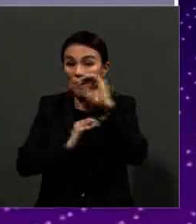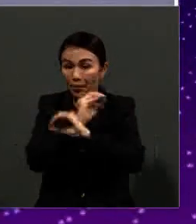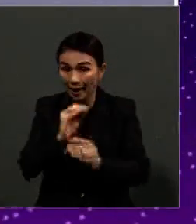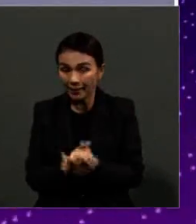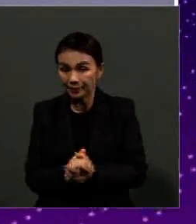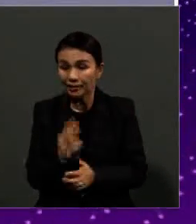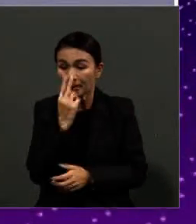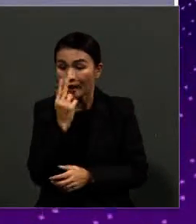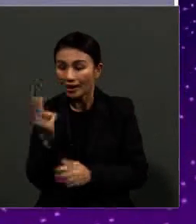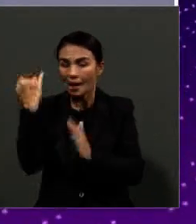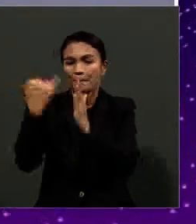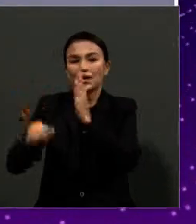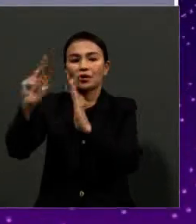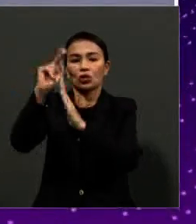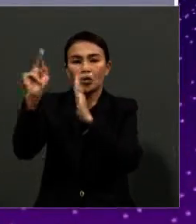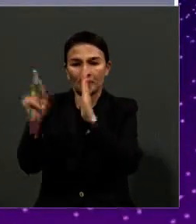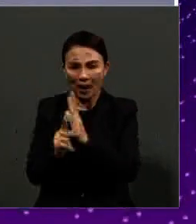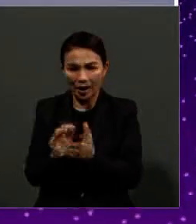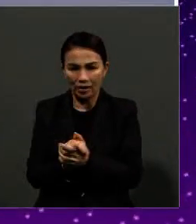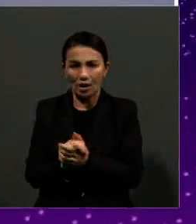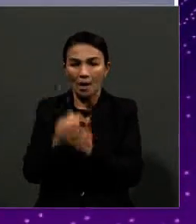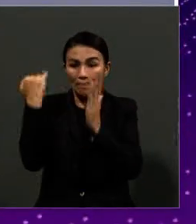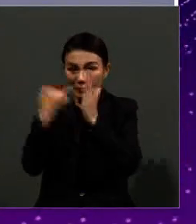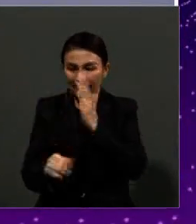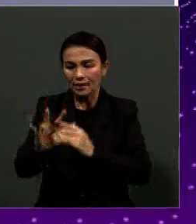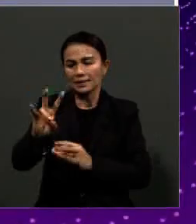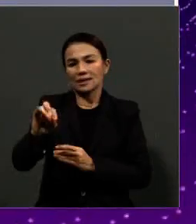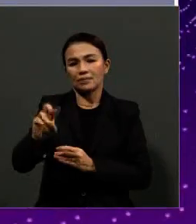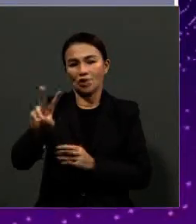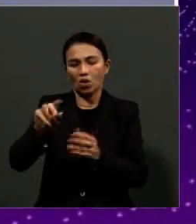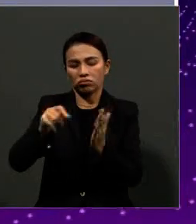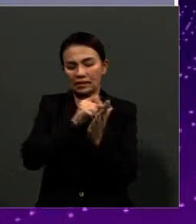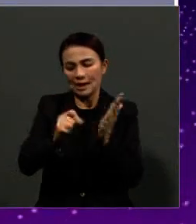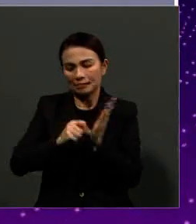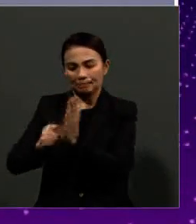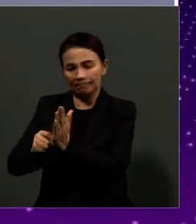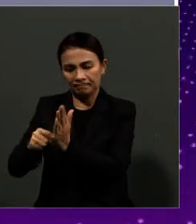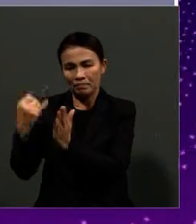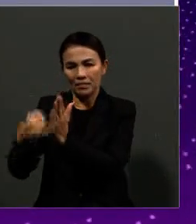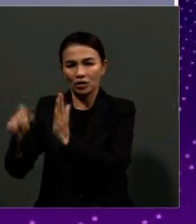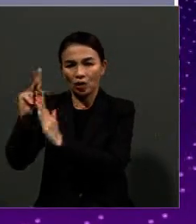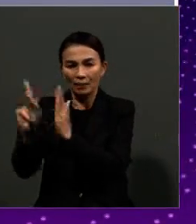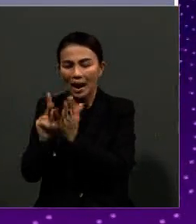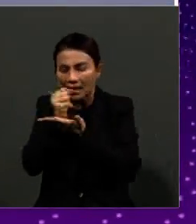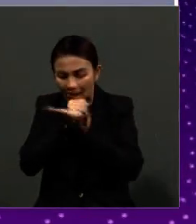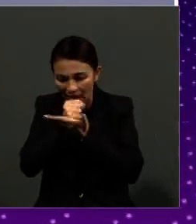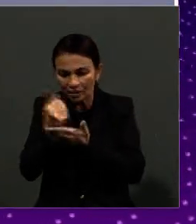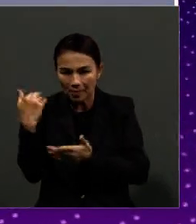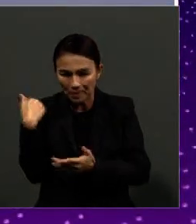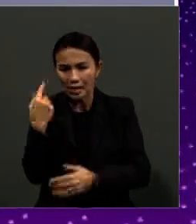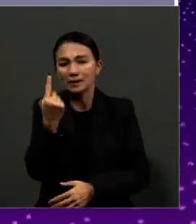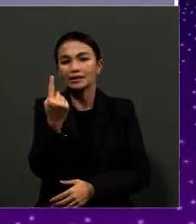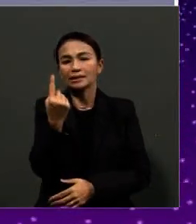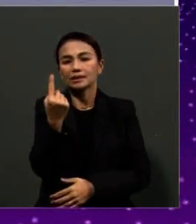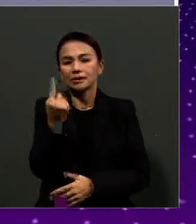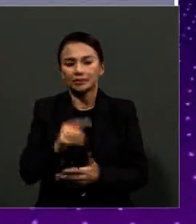เจอเนี่ยกระทำผิดกฎหมายออกใบสั่งไป 72รายนะครับแล้วที่สำคัญคือเจอมียาเสพติดด้วย 1รายฮะ